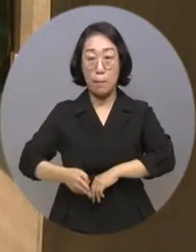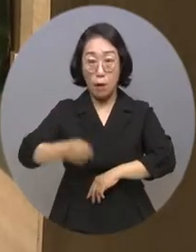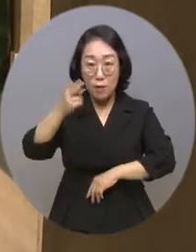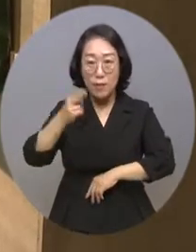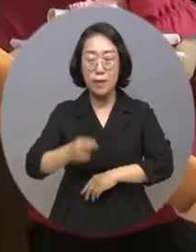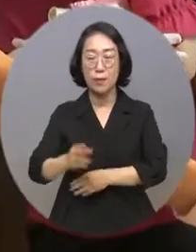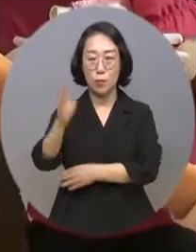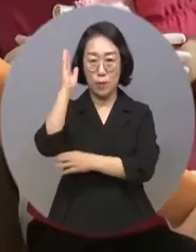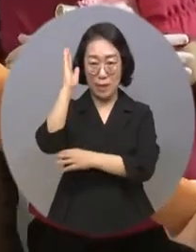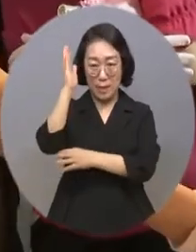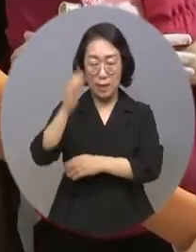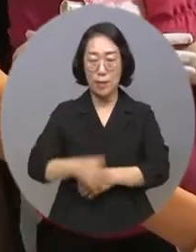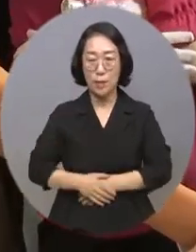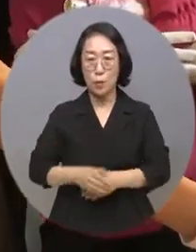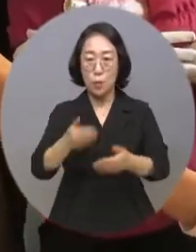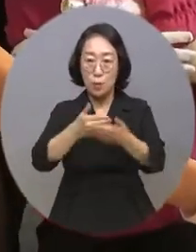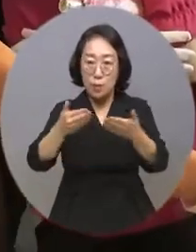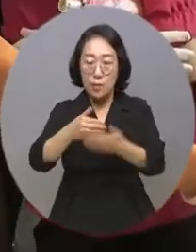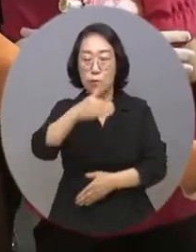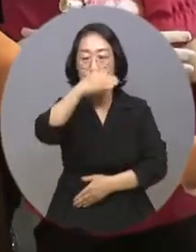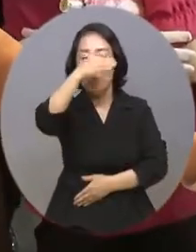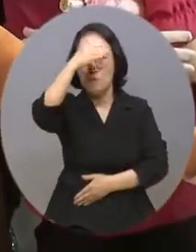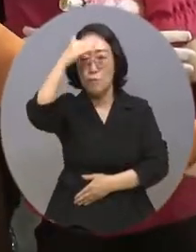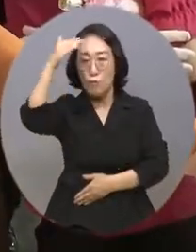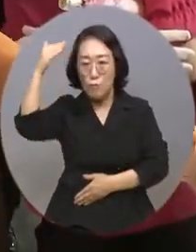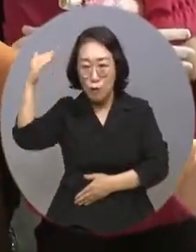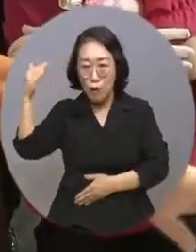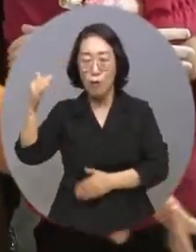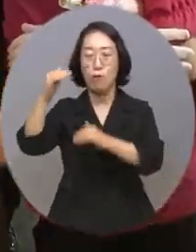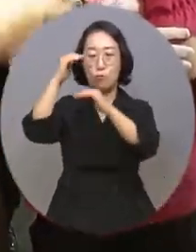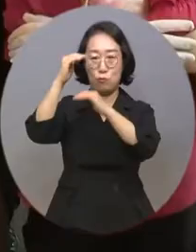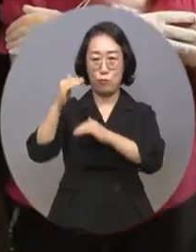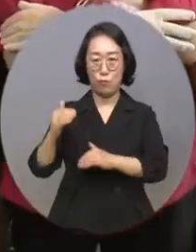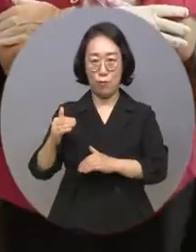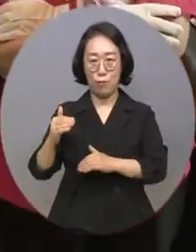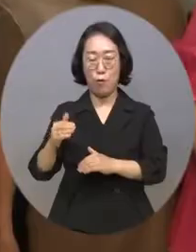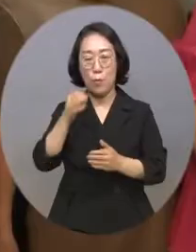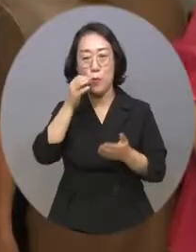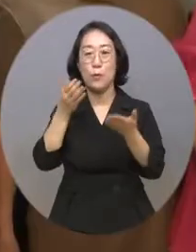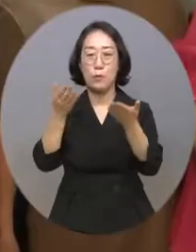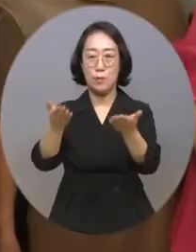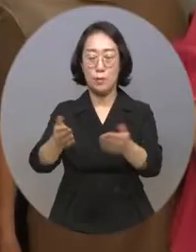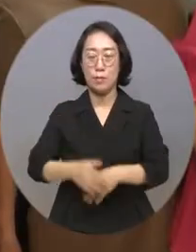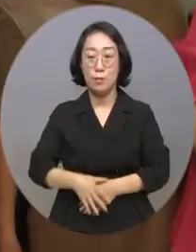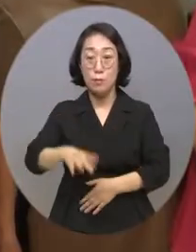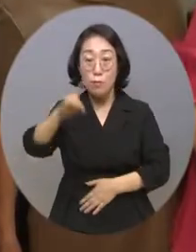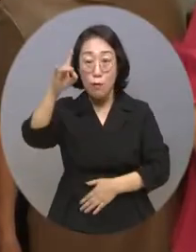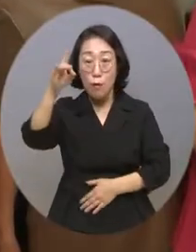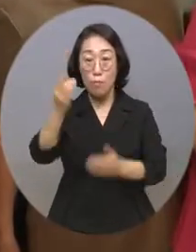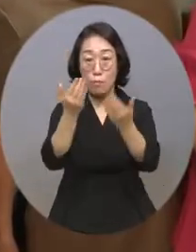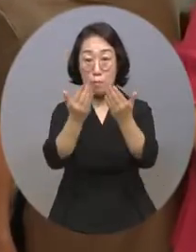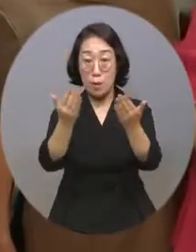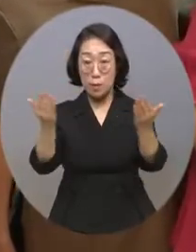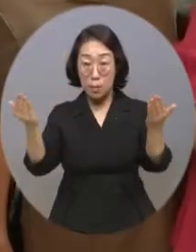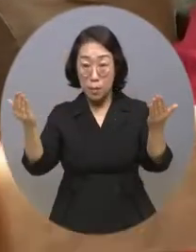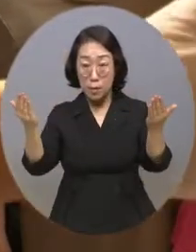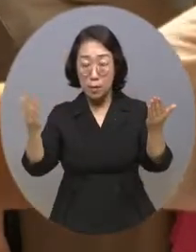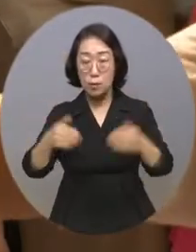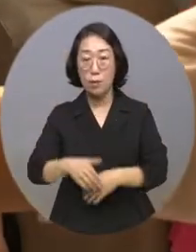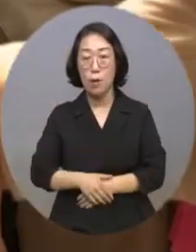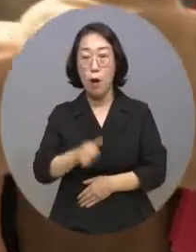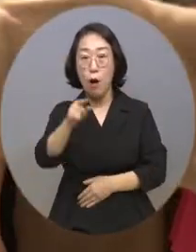및 축사, 미술작품 전시 관람순으로 진행되었습니다. 첫 전시회의 작가인 허드미의